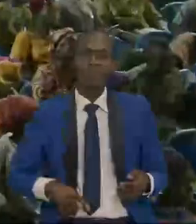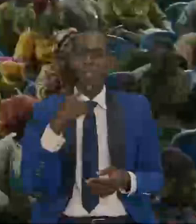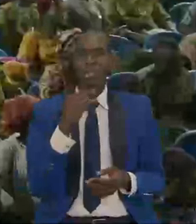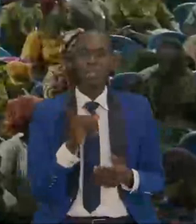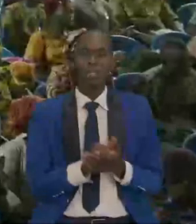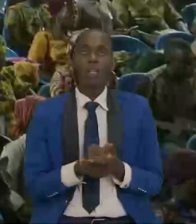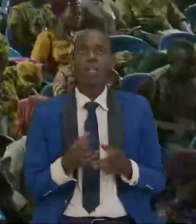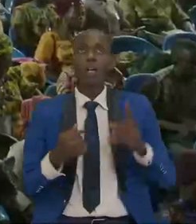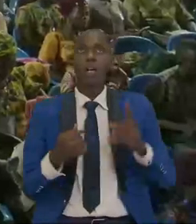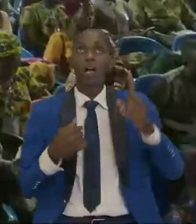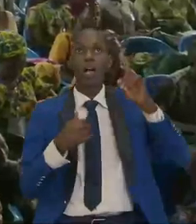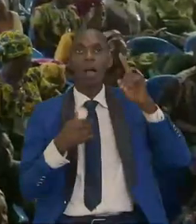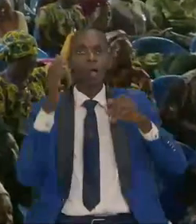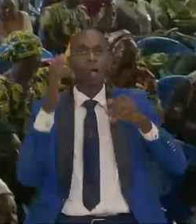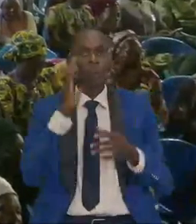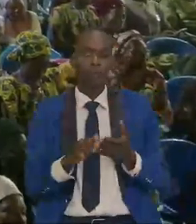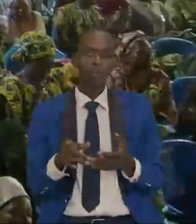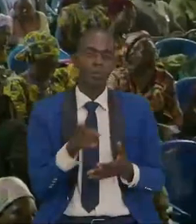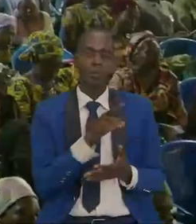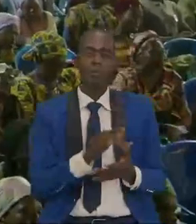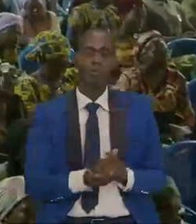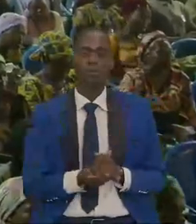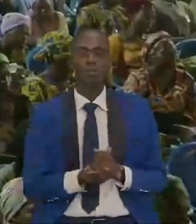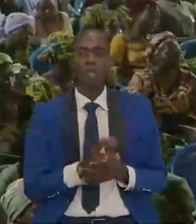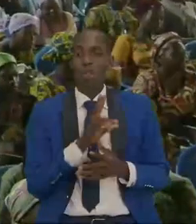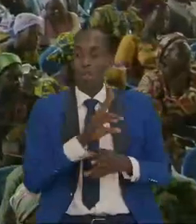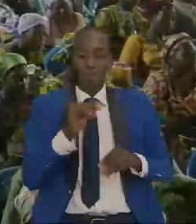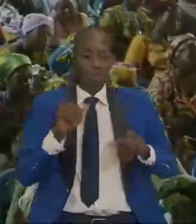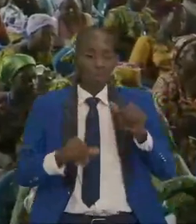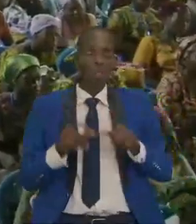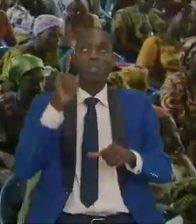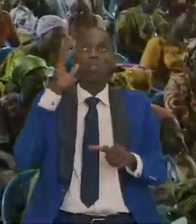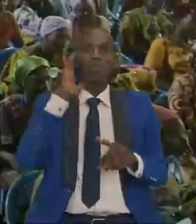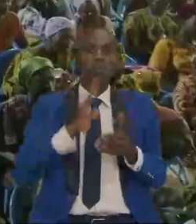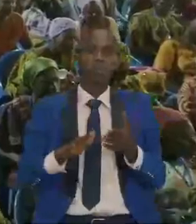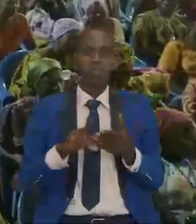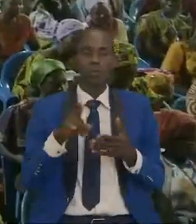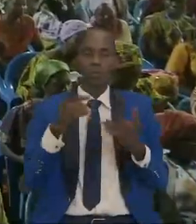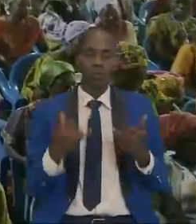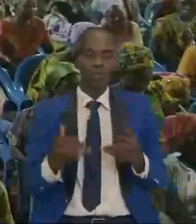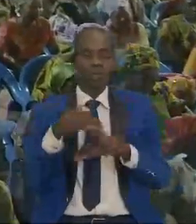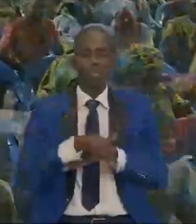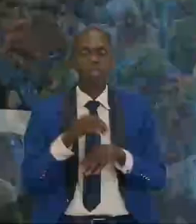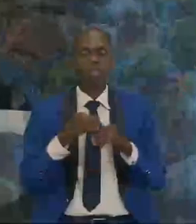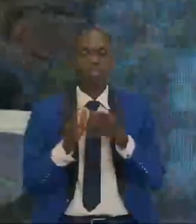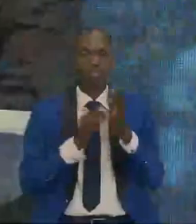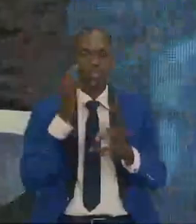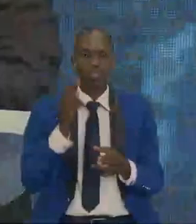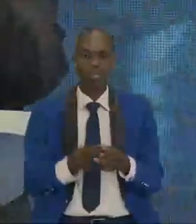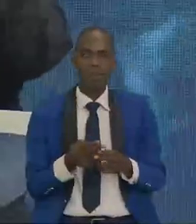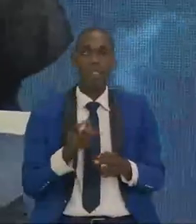et dit, il te dit, je vais te pardonner. Sans doute, il va te pardonner ce soir.